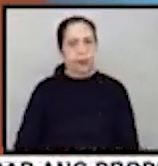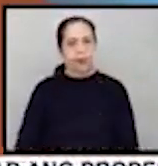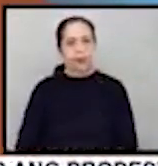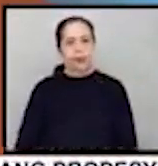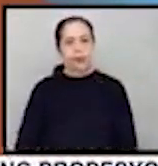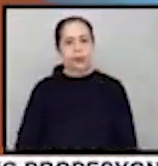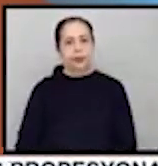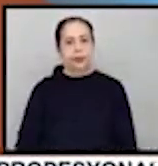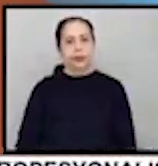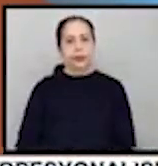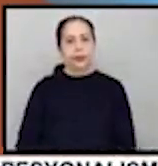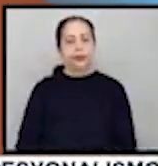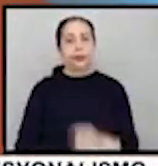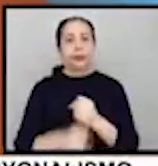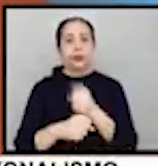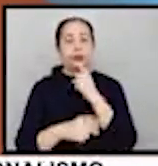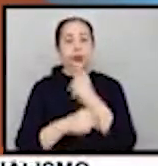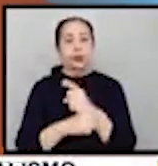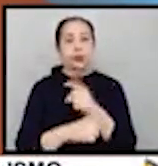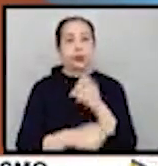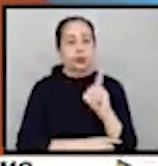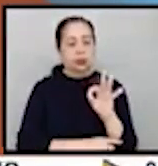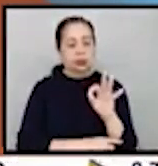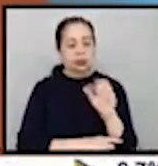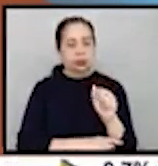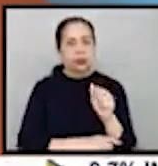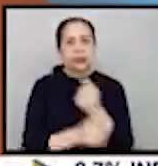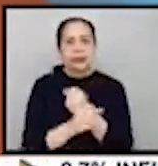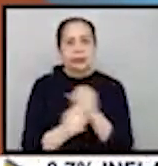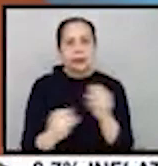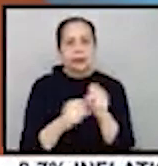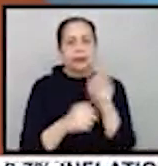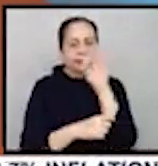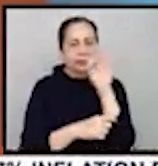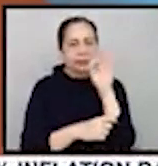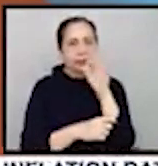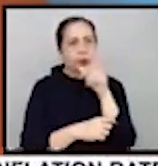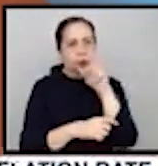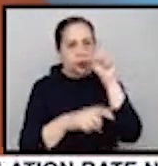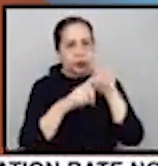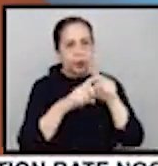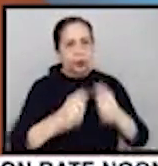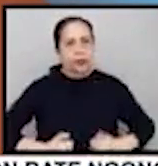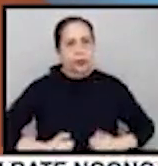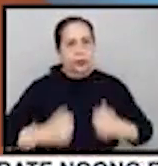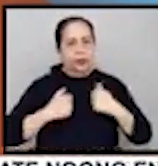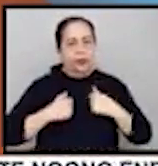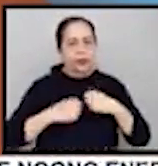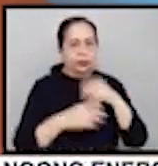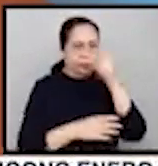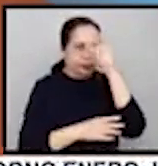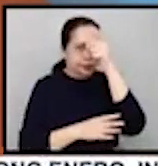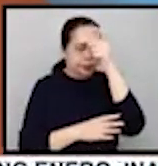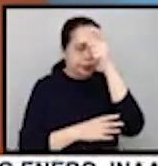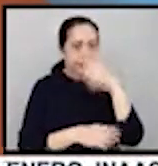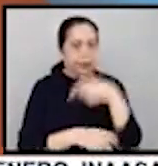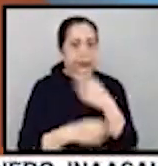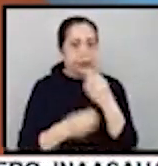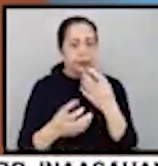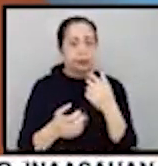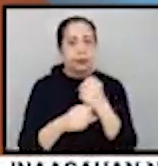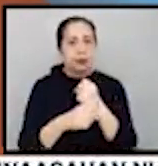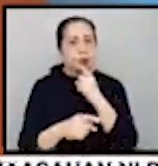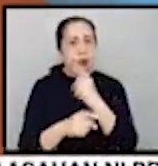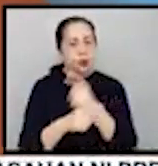Tiniyak naman ng Department of Foreign Affairs na ligtas ang mga Pilipino na naninirahan sa Turkey. Kaugnay niyan, siniguro din po ng DFA